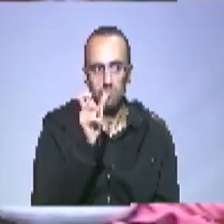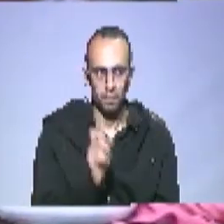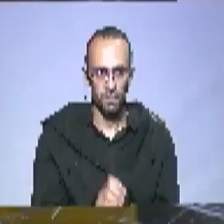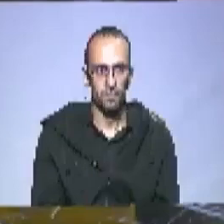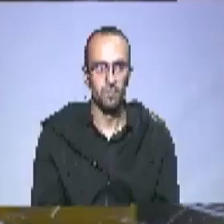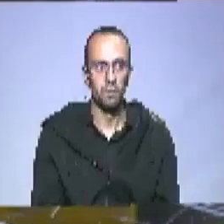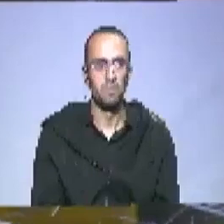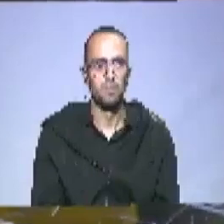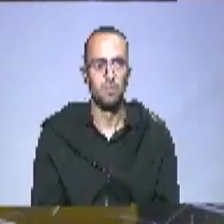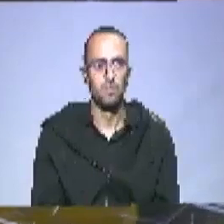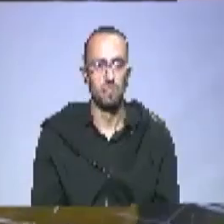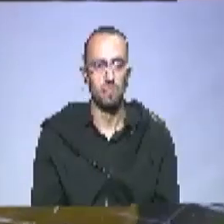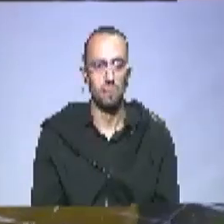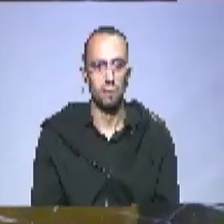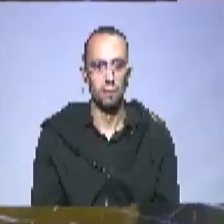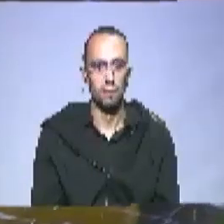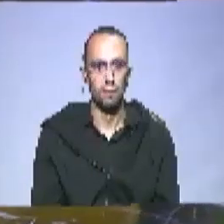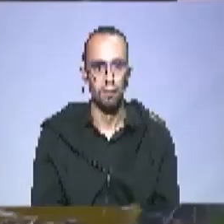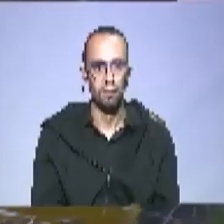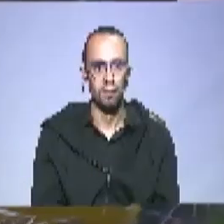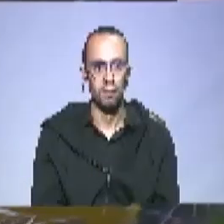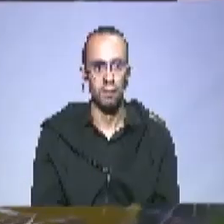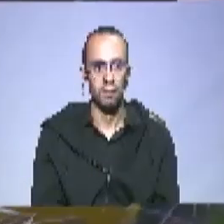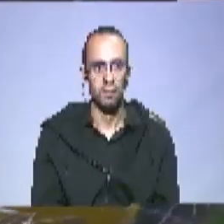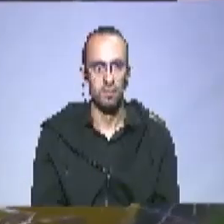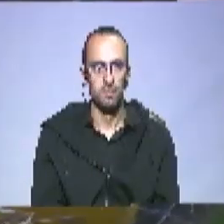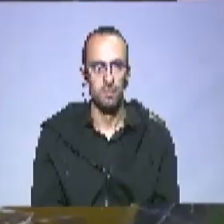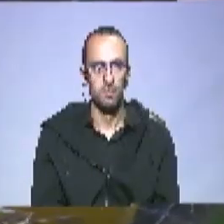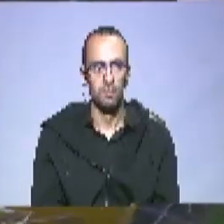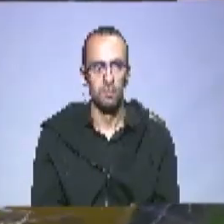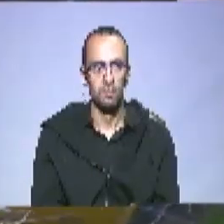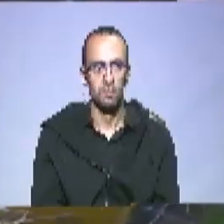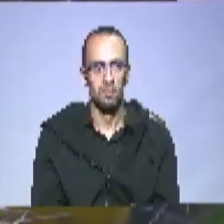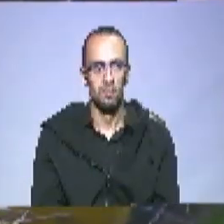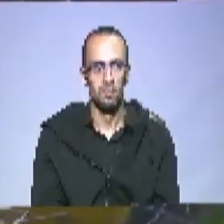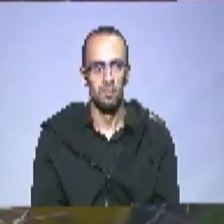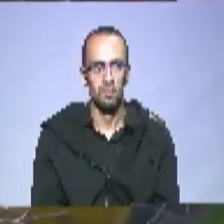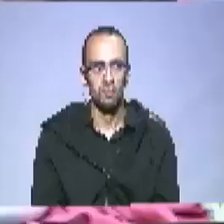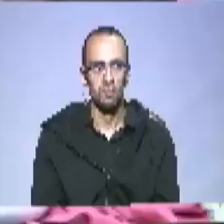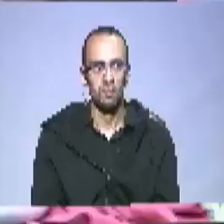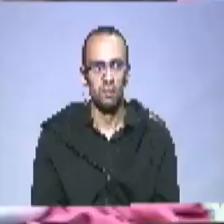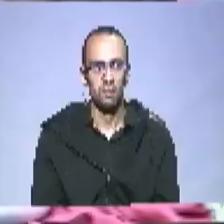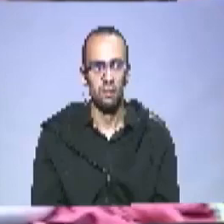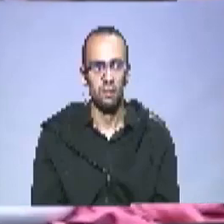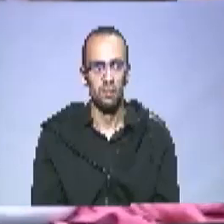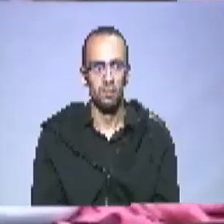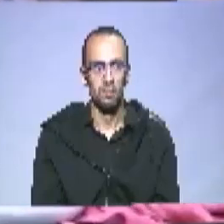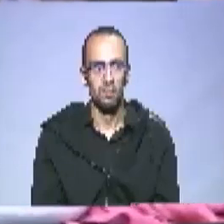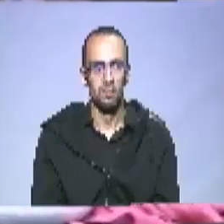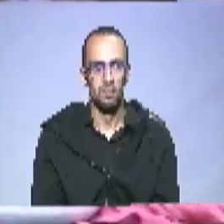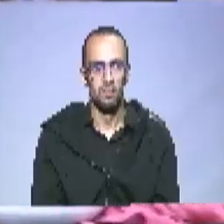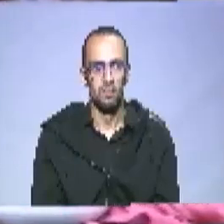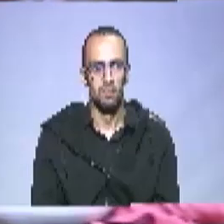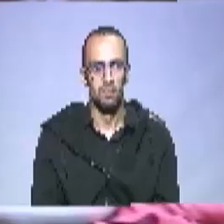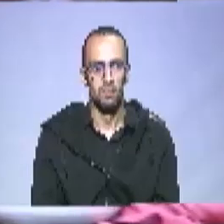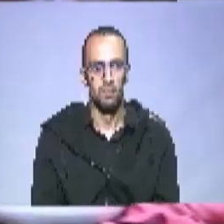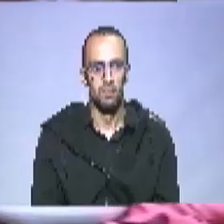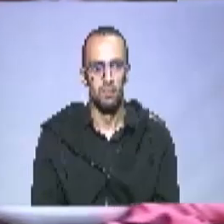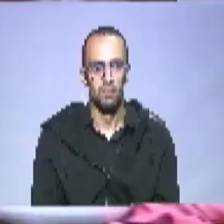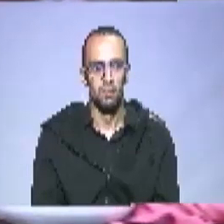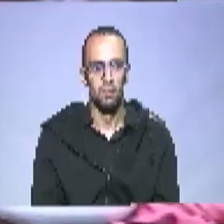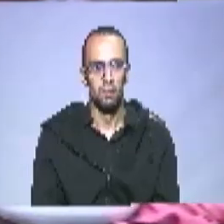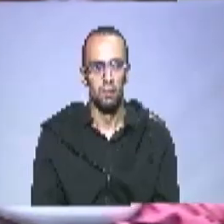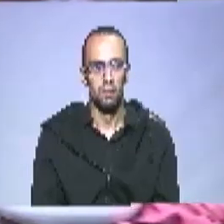كده، وبعدين ندوق بقى. ماشي. بعدين ايه؟ ندوق نطلع كده الفطيره